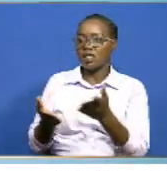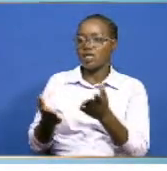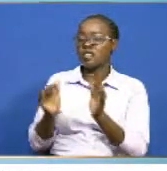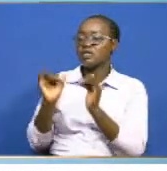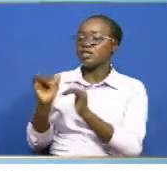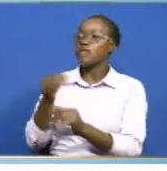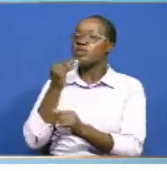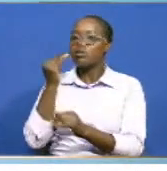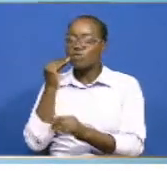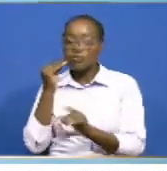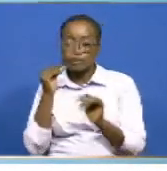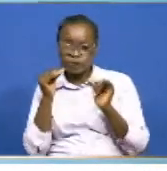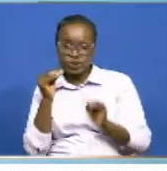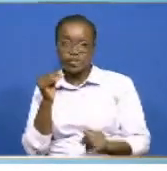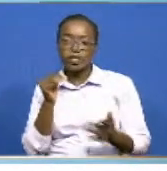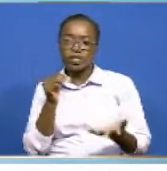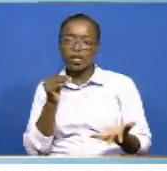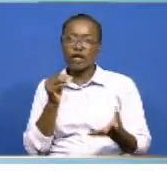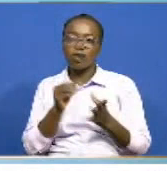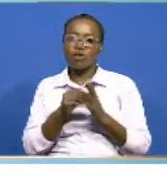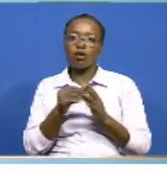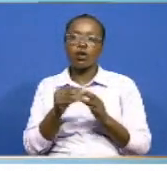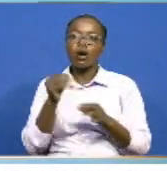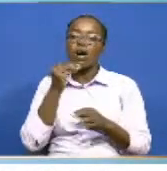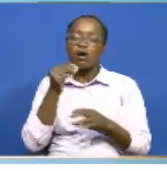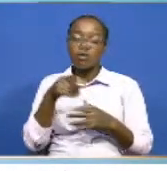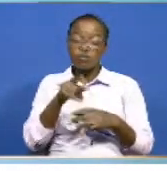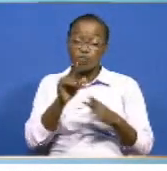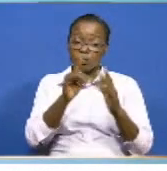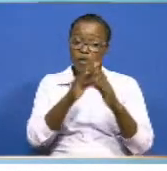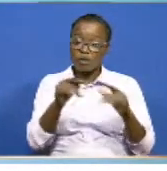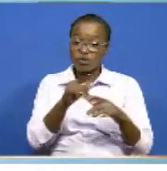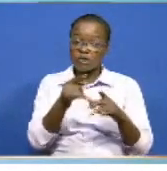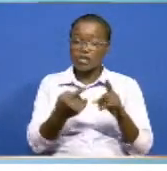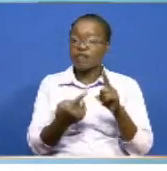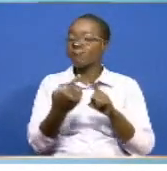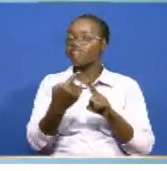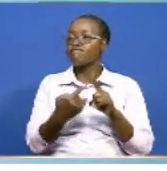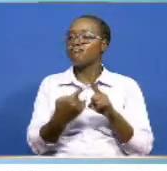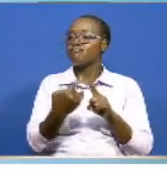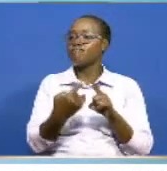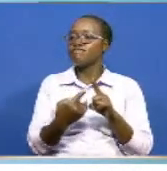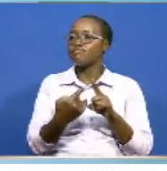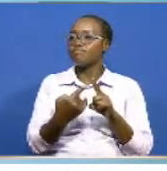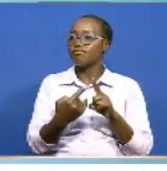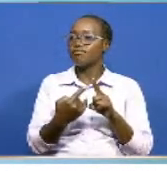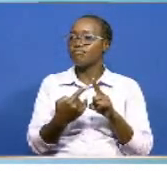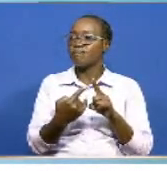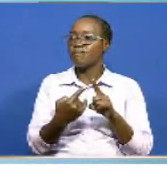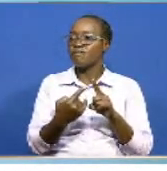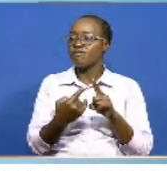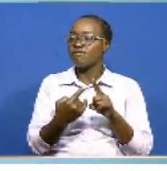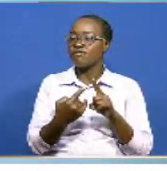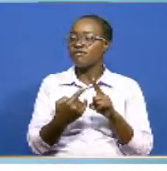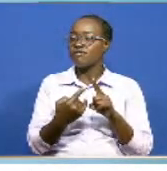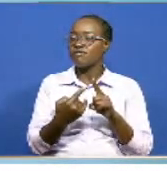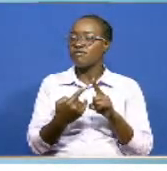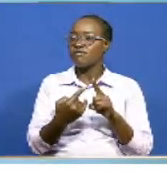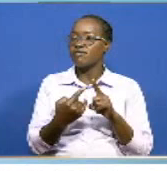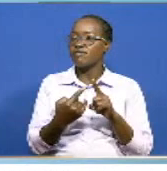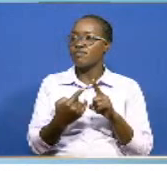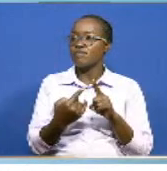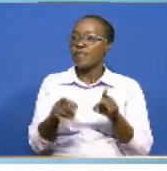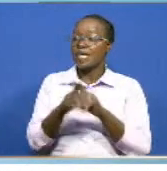nyumba, ukae hapa studio namba hata kwa nyumba tupeperusha hayo matangazo moja kwa moja. So mimi naonelea kwamba